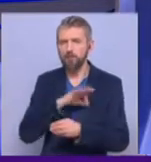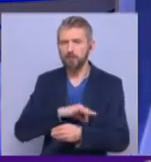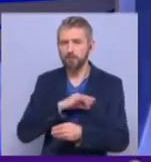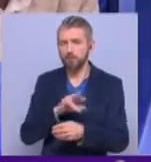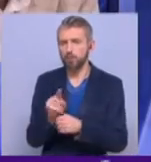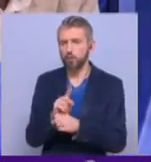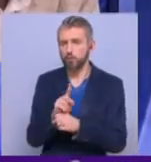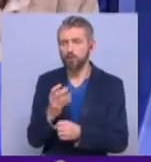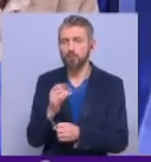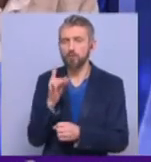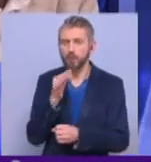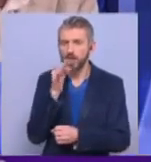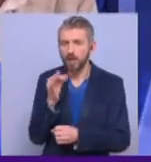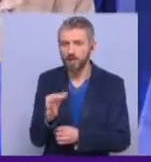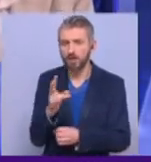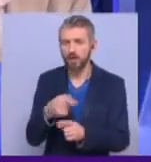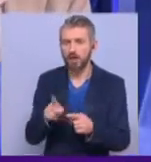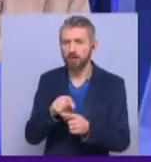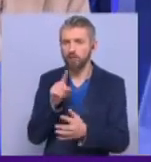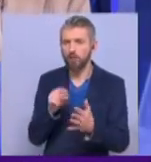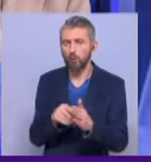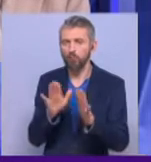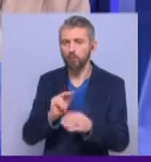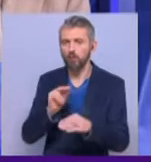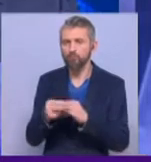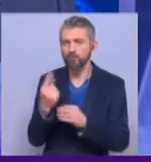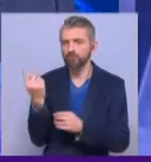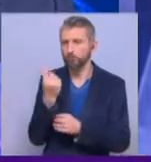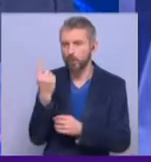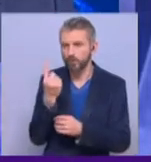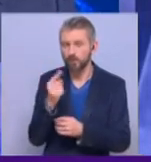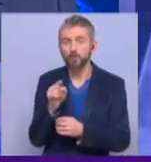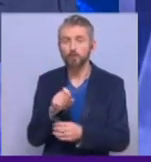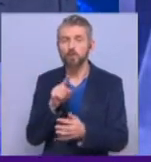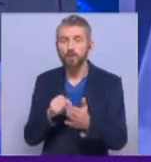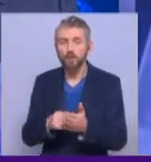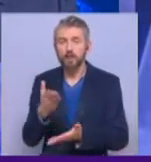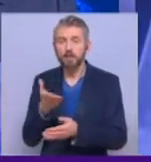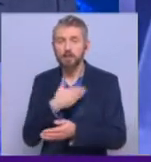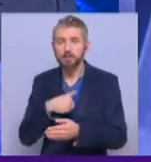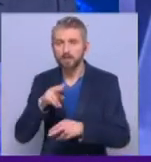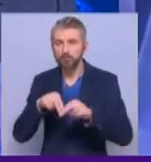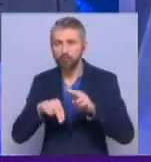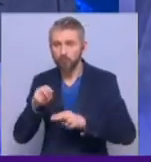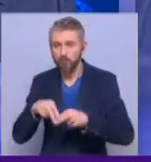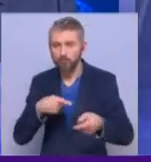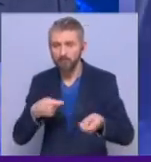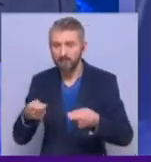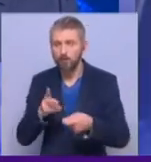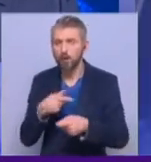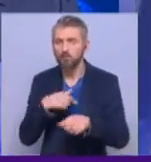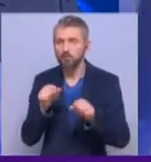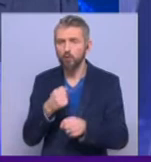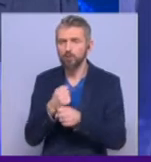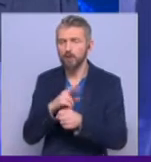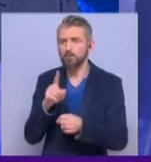по нормам. Но еще раз ответ на вот этот вот вопрос только через счетчик. Тут опять же таки вопрос, мы же, если мы строим рынок, как мы можем его строить без